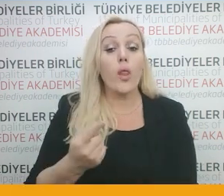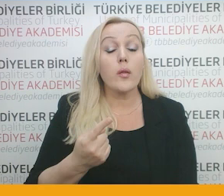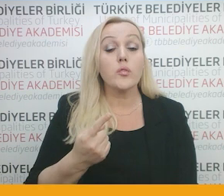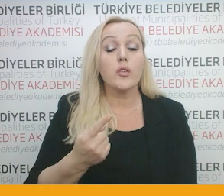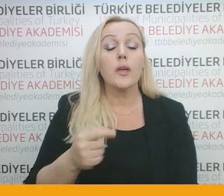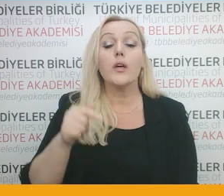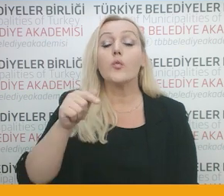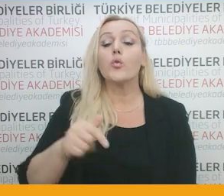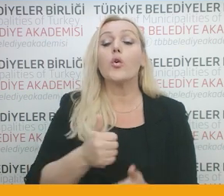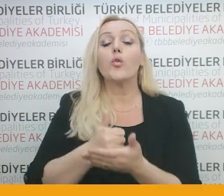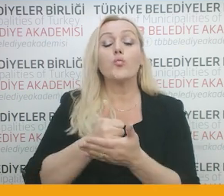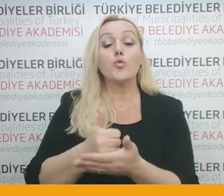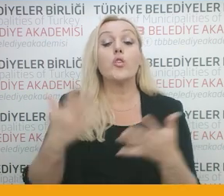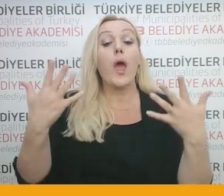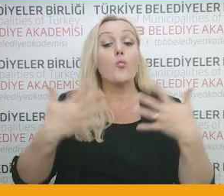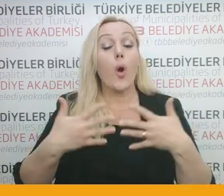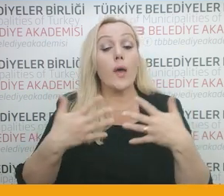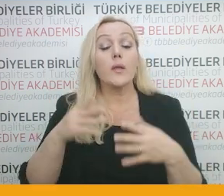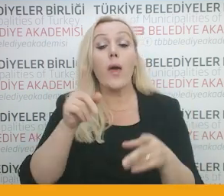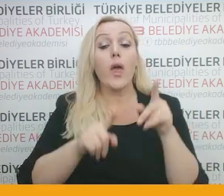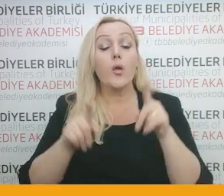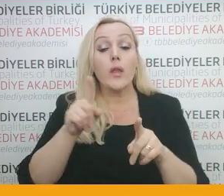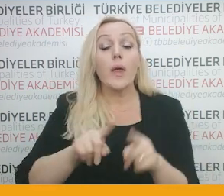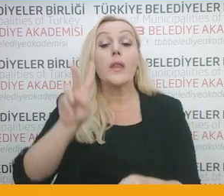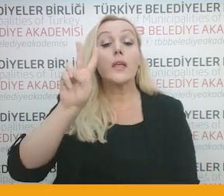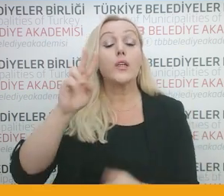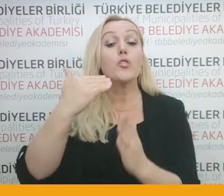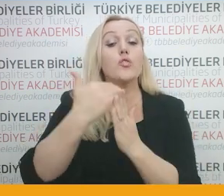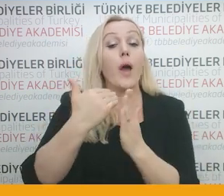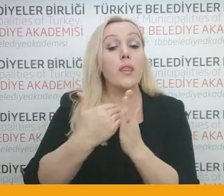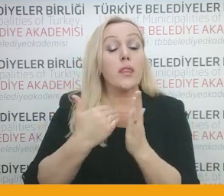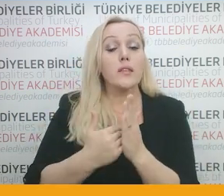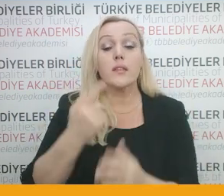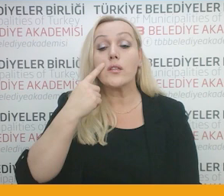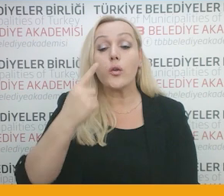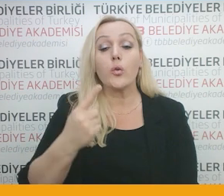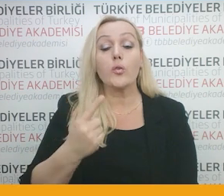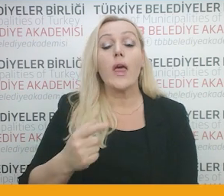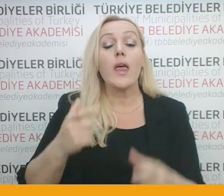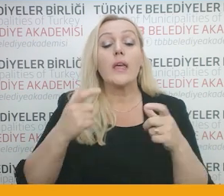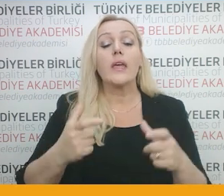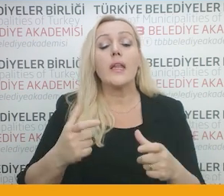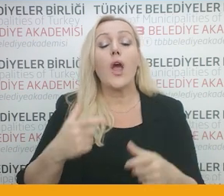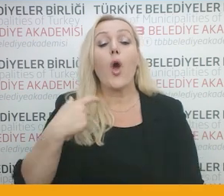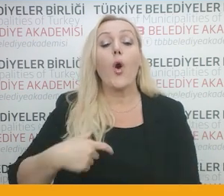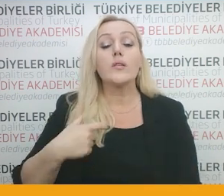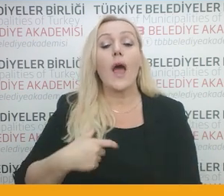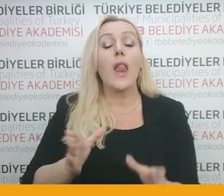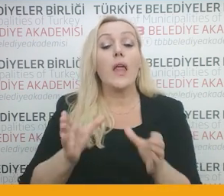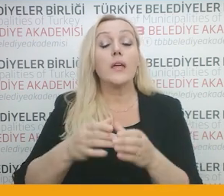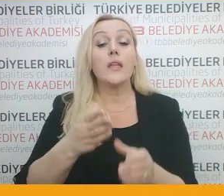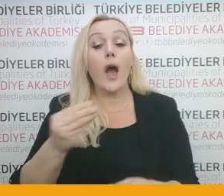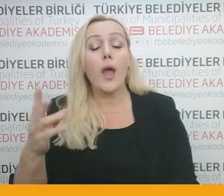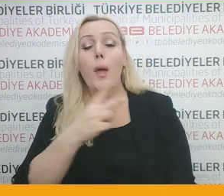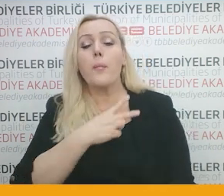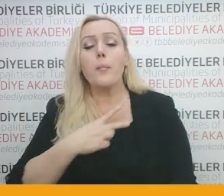Bu bütçe muhasebe yönetmeliğinin kapsamı arkadaşlar ikinci maddesinde görüyoruz. İl özel idaresi, belediye, bağlı idare, mahalli